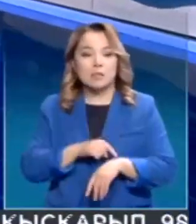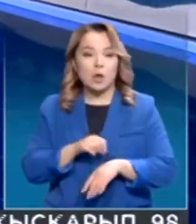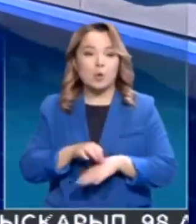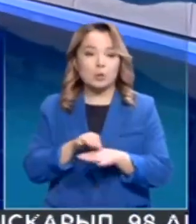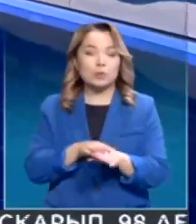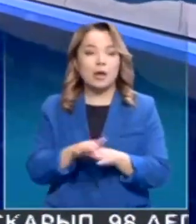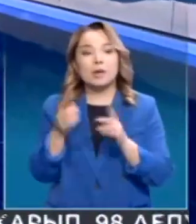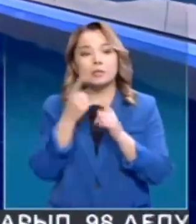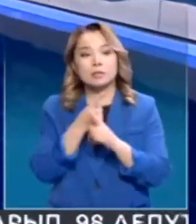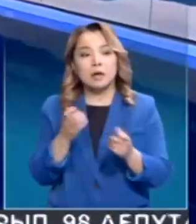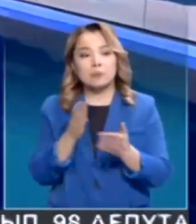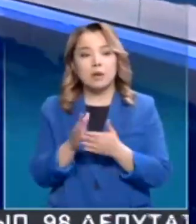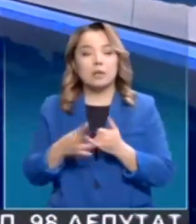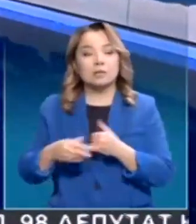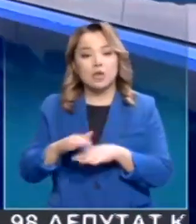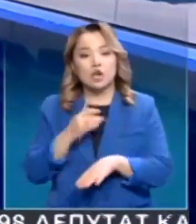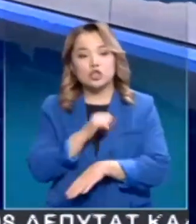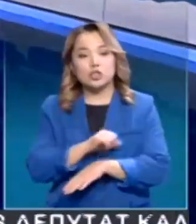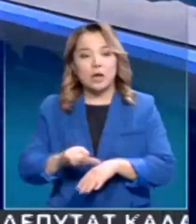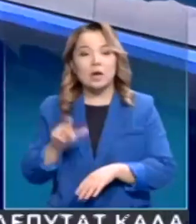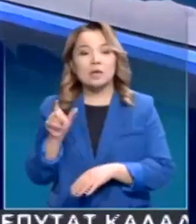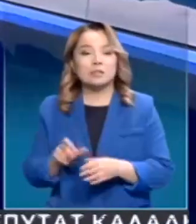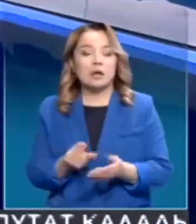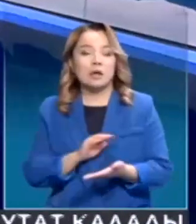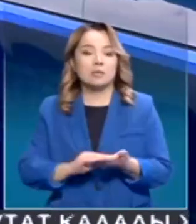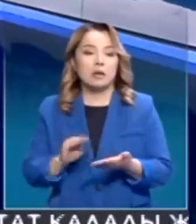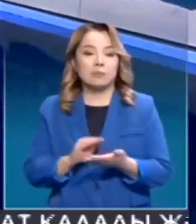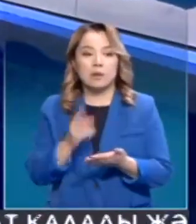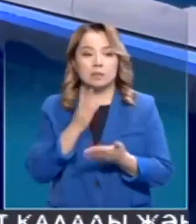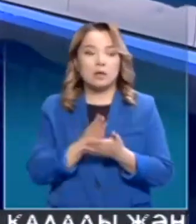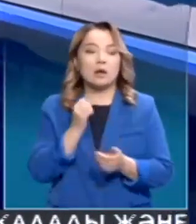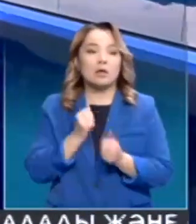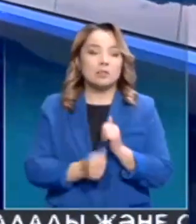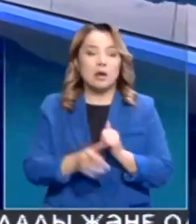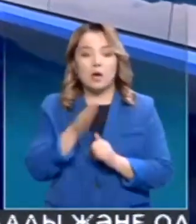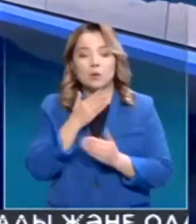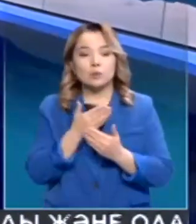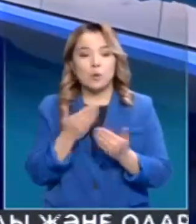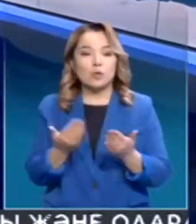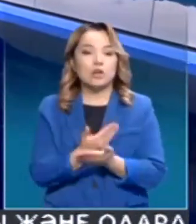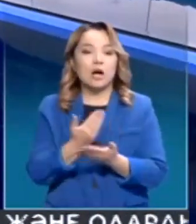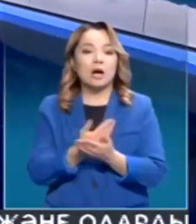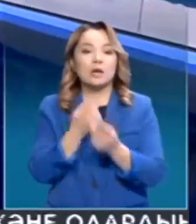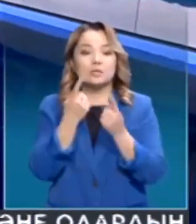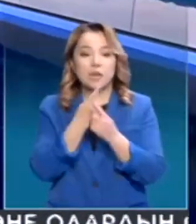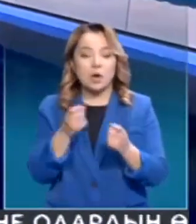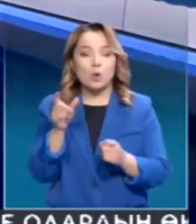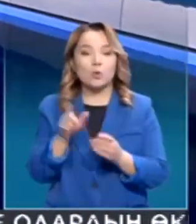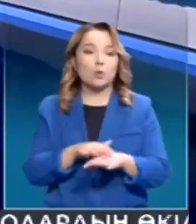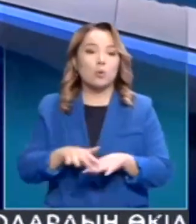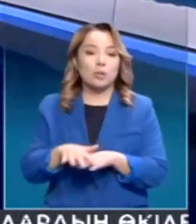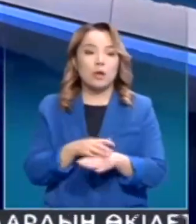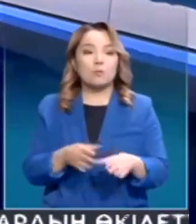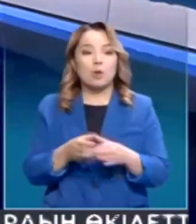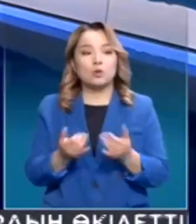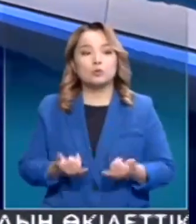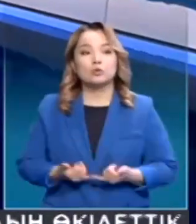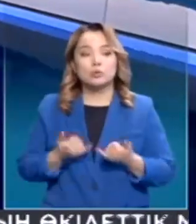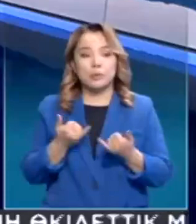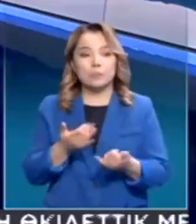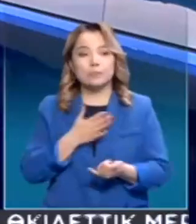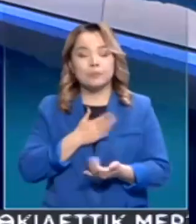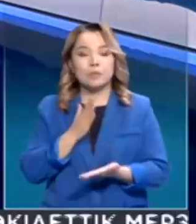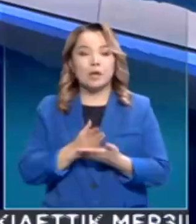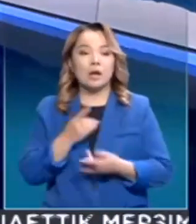жатыр. Өңүрлөрдөгү жана чет элдеги тилшилер ар сааттын башында эң соңку жаңылыктарды көрүүгө сунат. Казирде